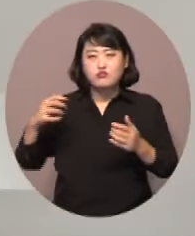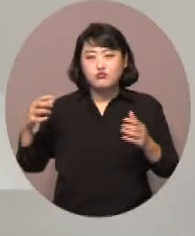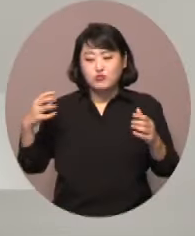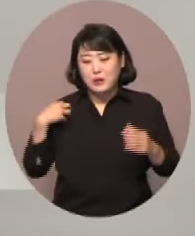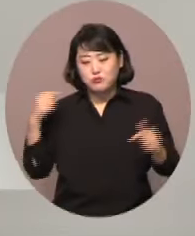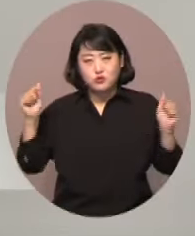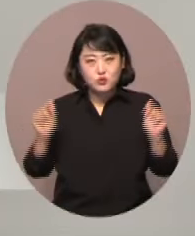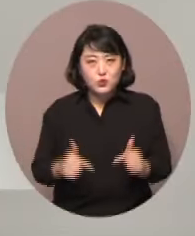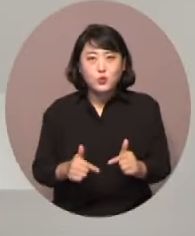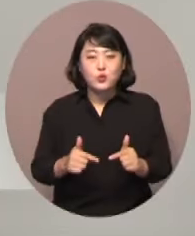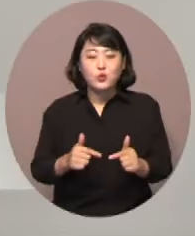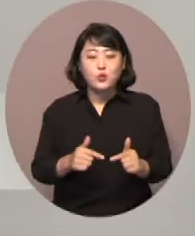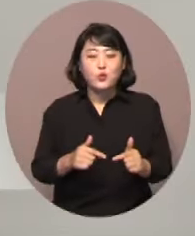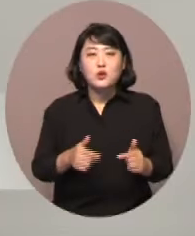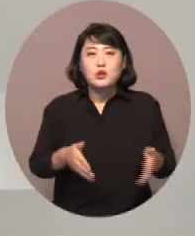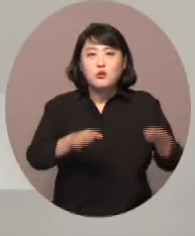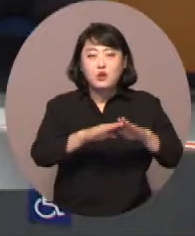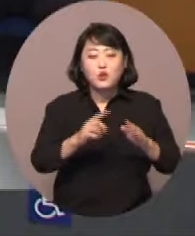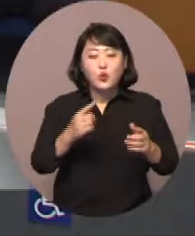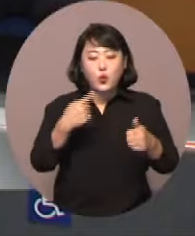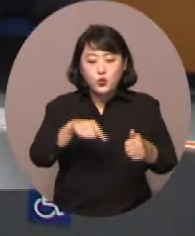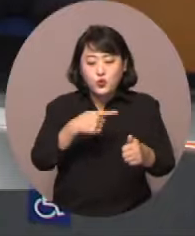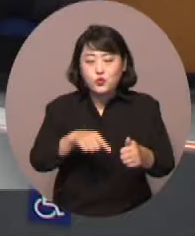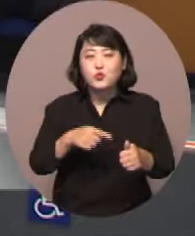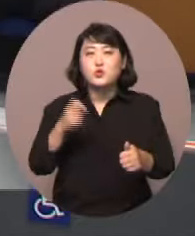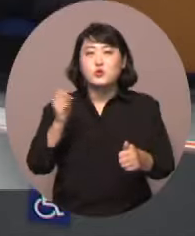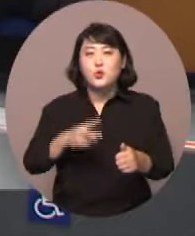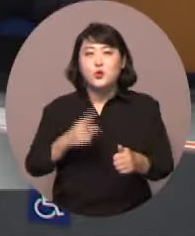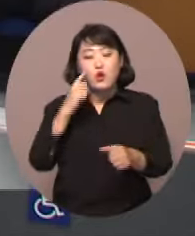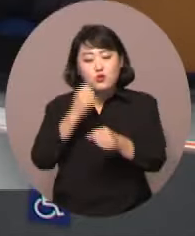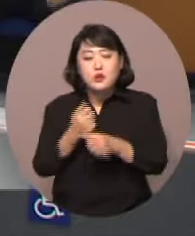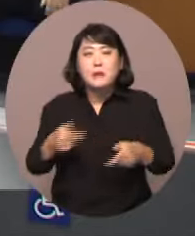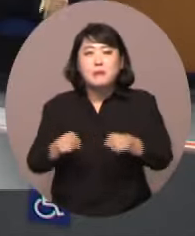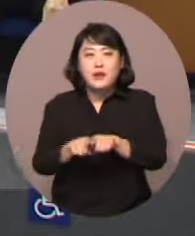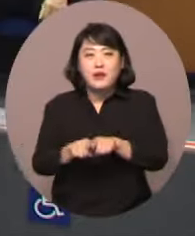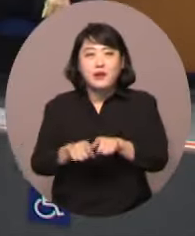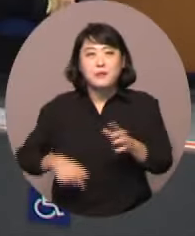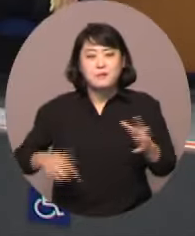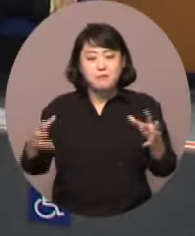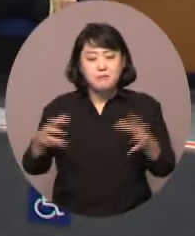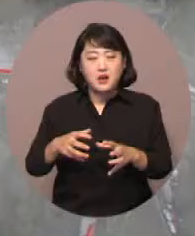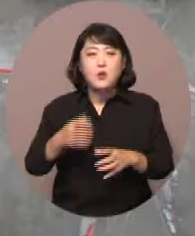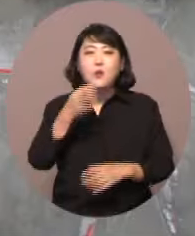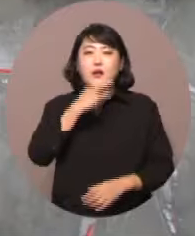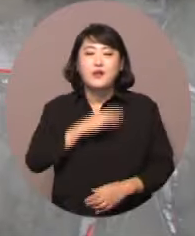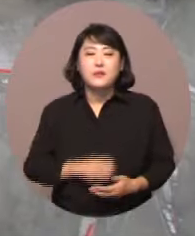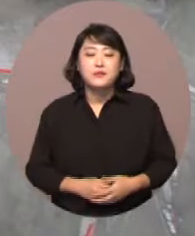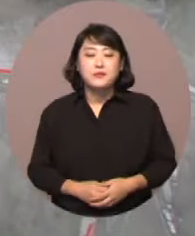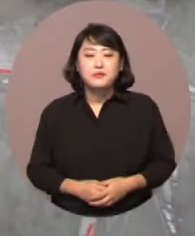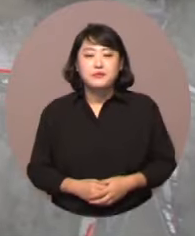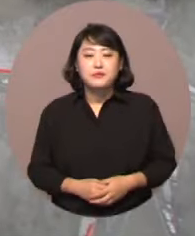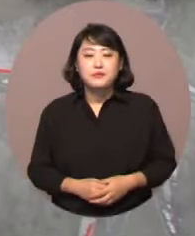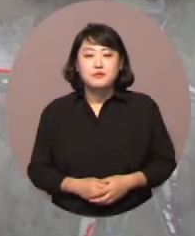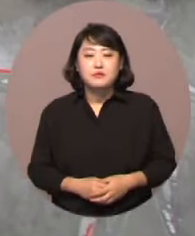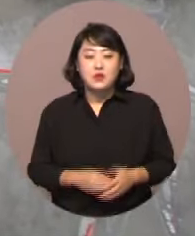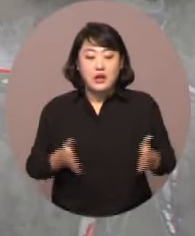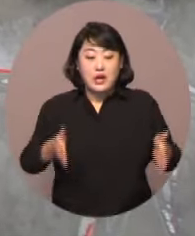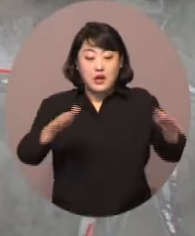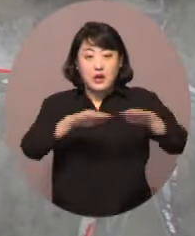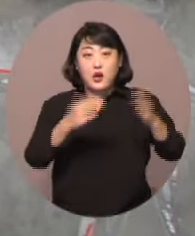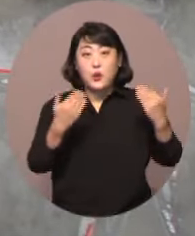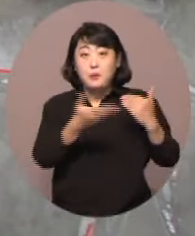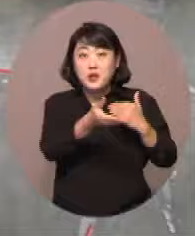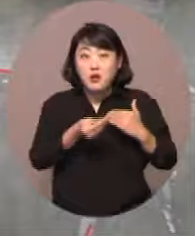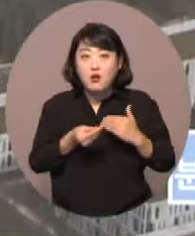기관들이 교육과 연구를 함께하며 산학연, 융합효과를 낼 것으로 기대됩니다. 캠퍼스는 교사를 빌려